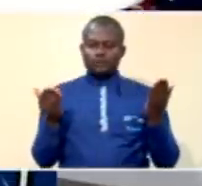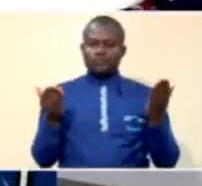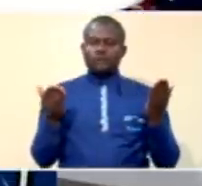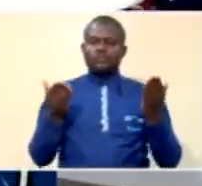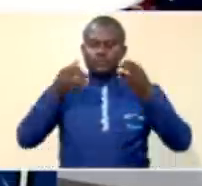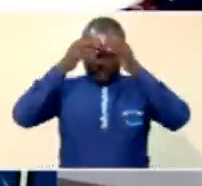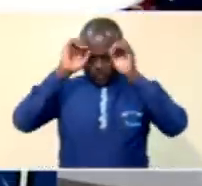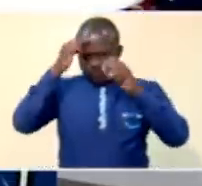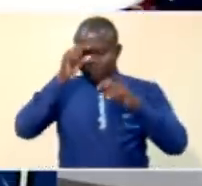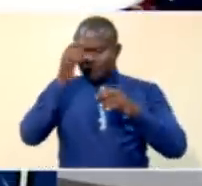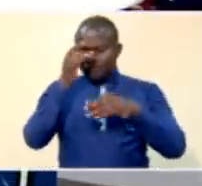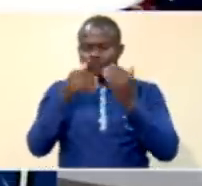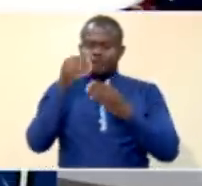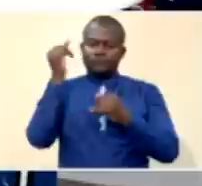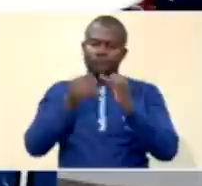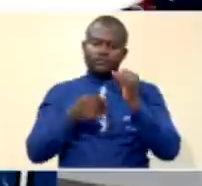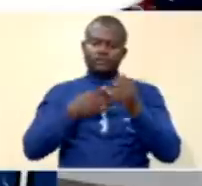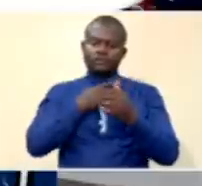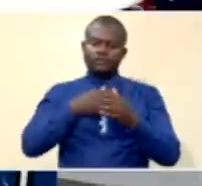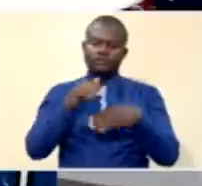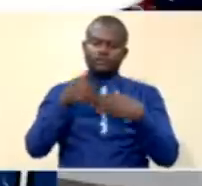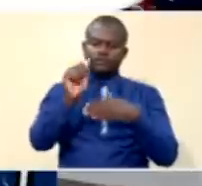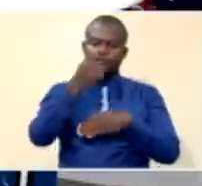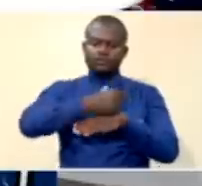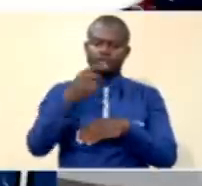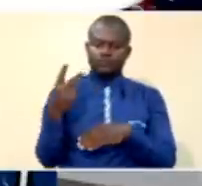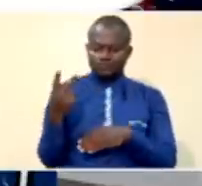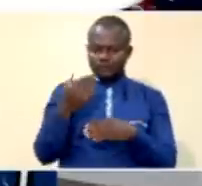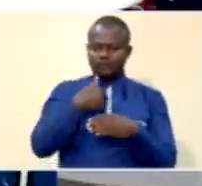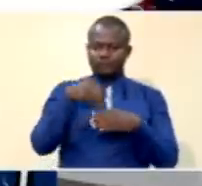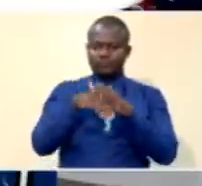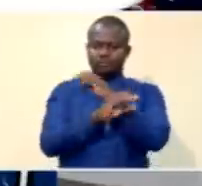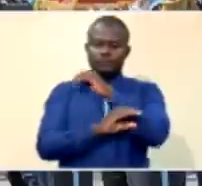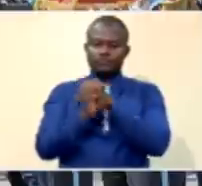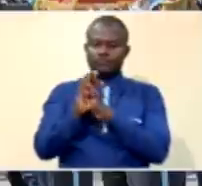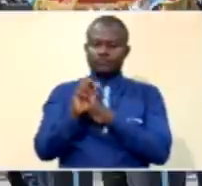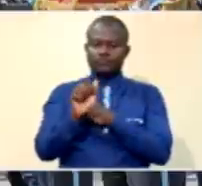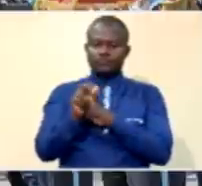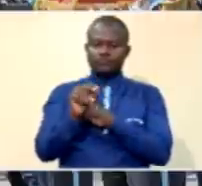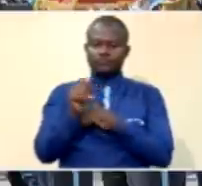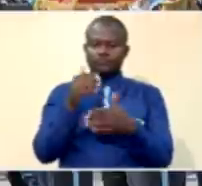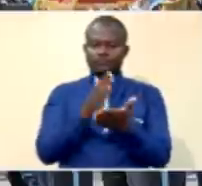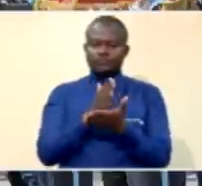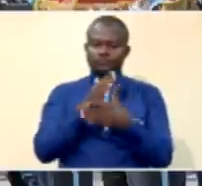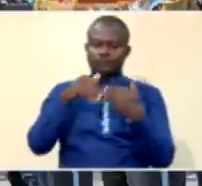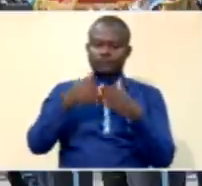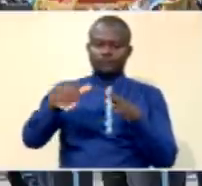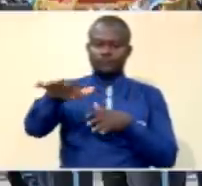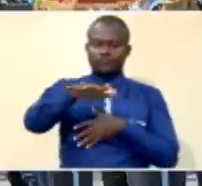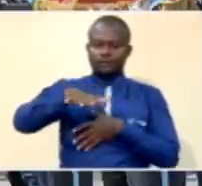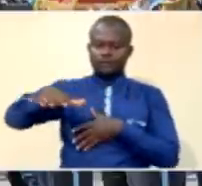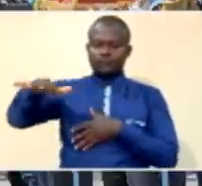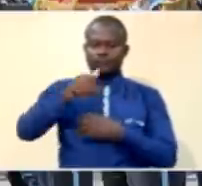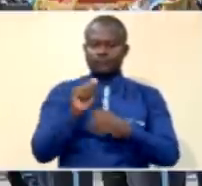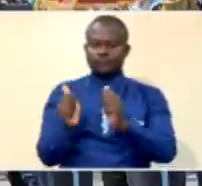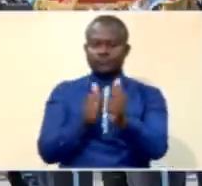ivuga ko Perezida wa Repubulika Paul Kagame yasoje uruzinduko rw'iminsi ibiri yagiriraga mu gihugu cya Mauritania nibyo Gloria ku kibuga cy'indege yaherekejwe